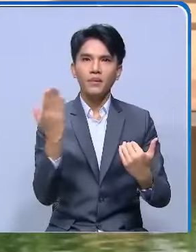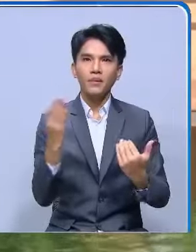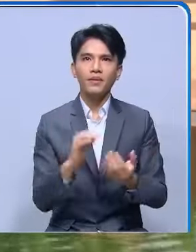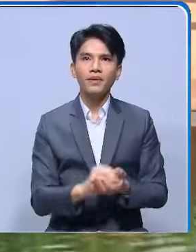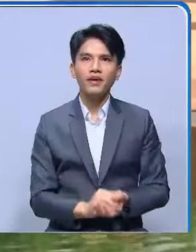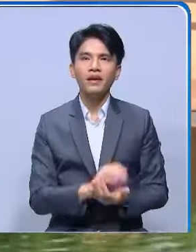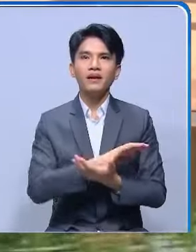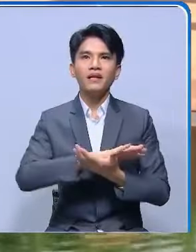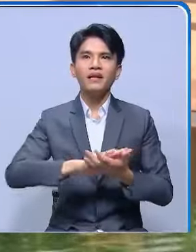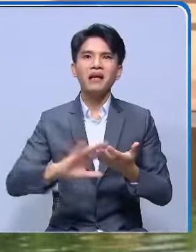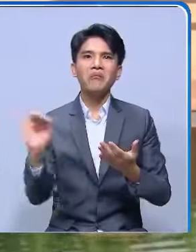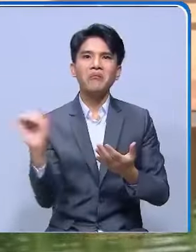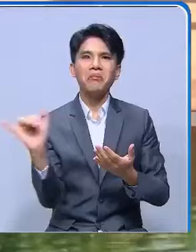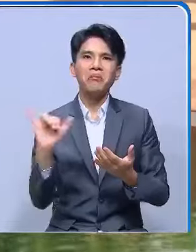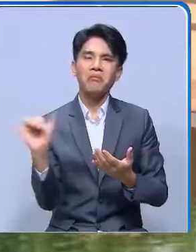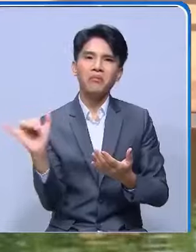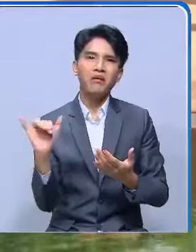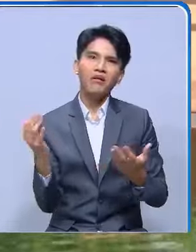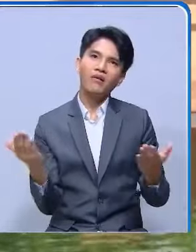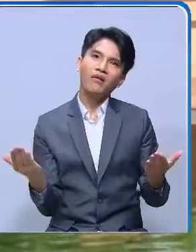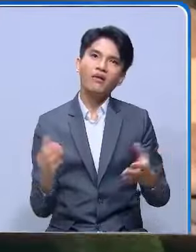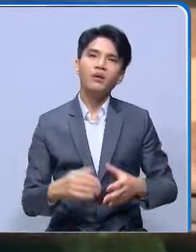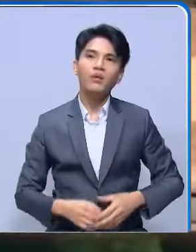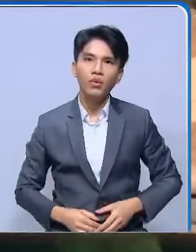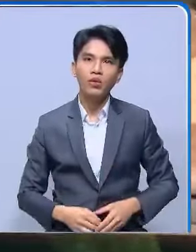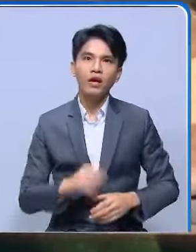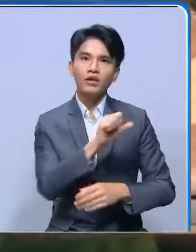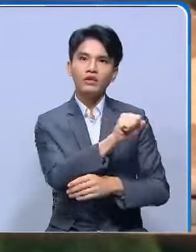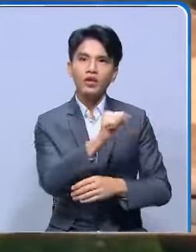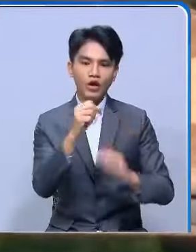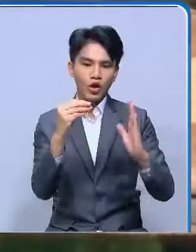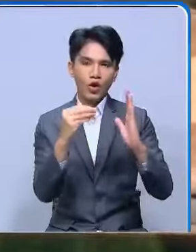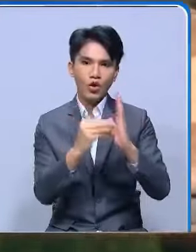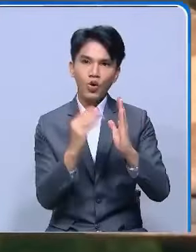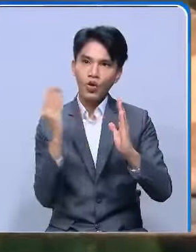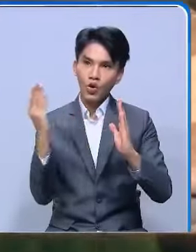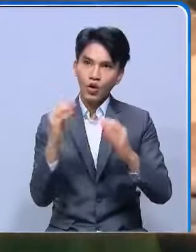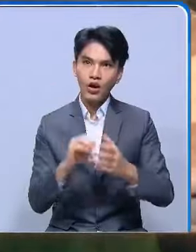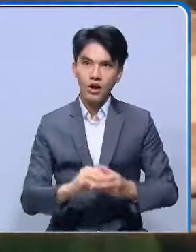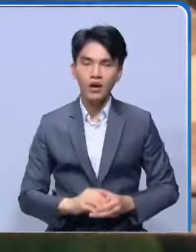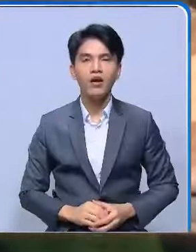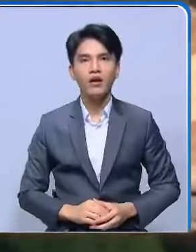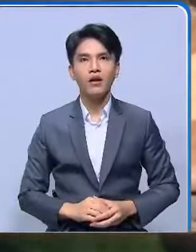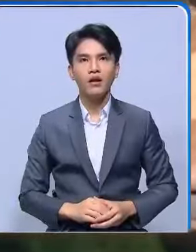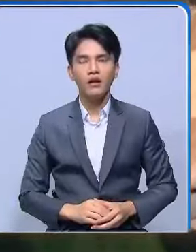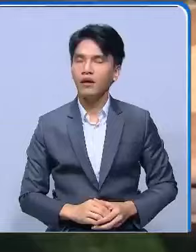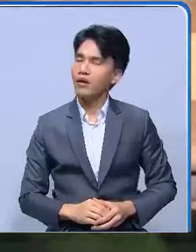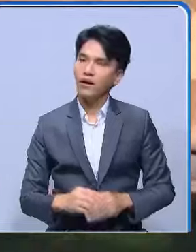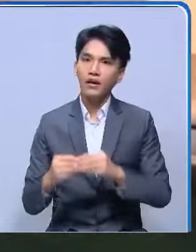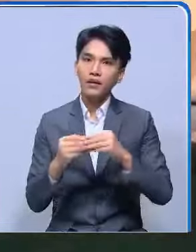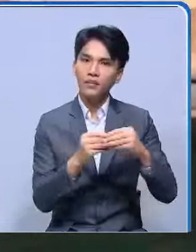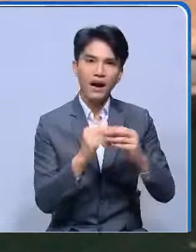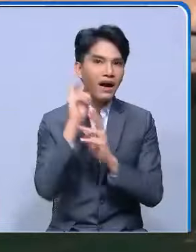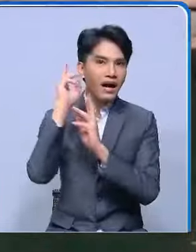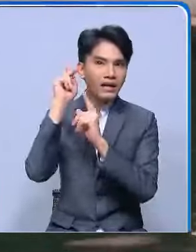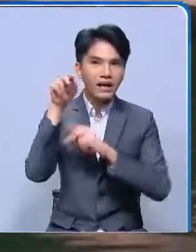ไม่เรียบร้อยหลายจุดเลยคุณวิลาศจันทร์พิทักษ์อดีตส.ส.กทม.ที่เกาะติดประเด็นนี้เนี่ยนะครับก็พานักข่าวไปดูเล